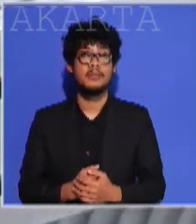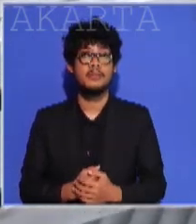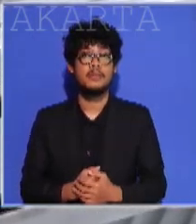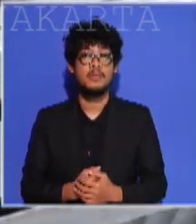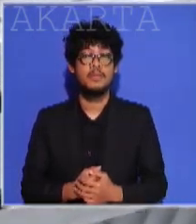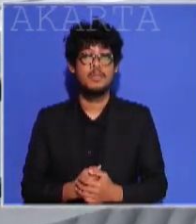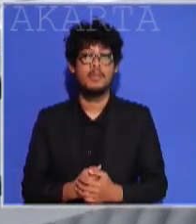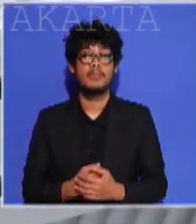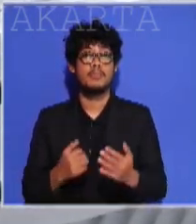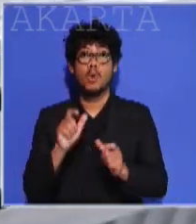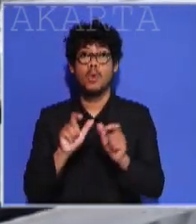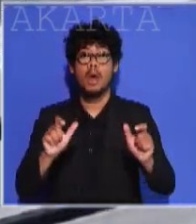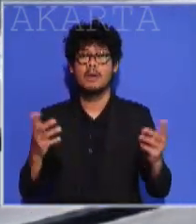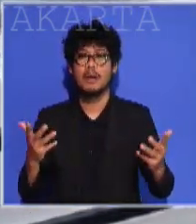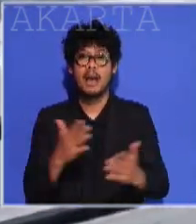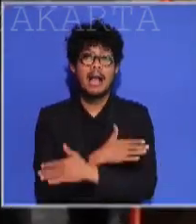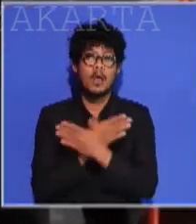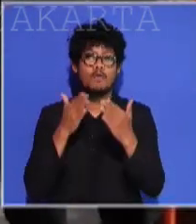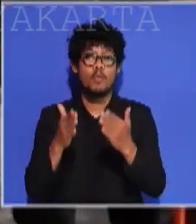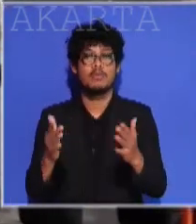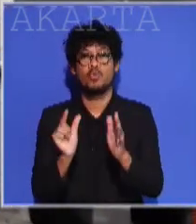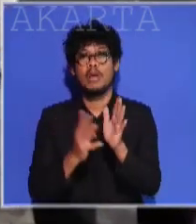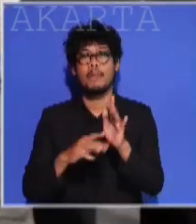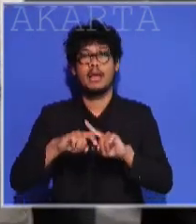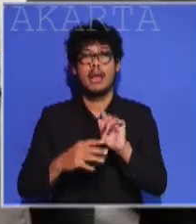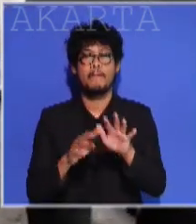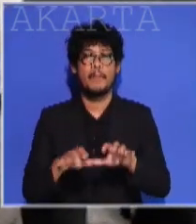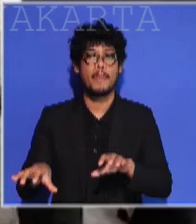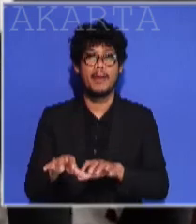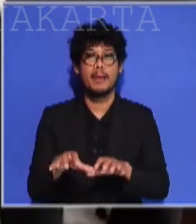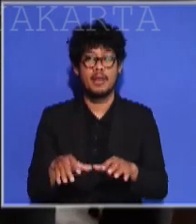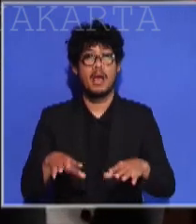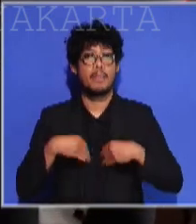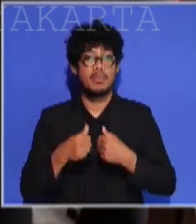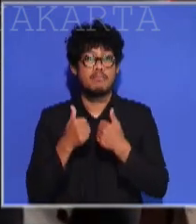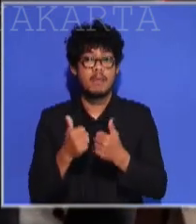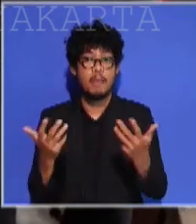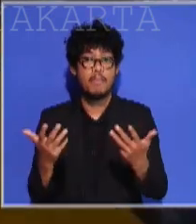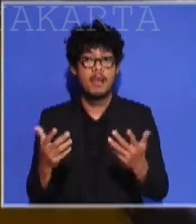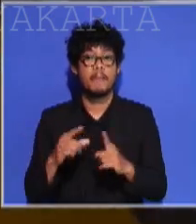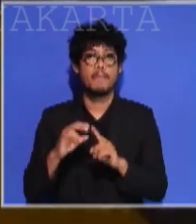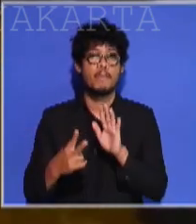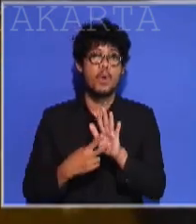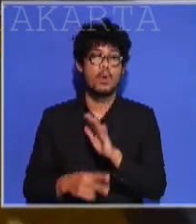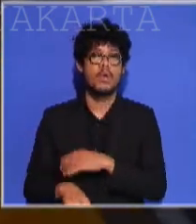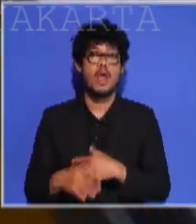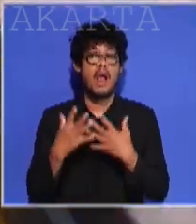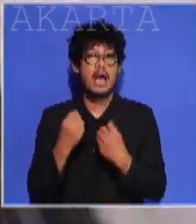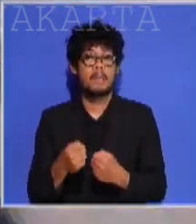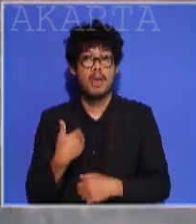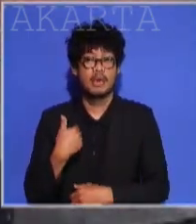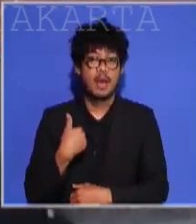Warga Aceh khususnya para pelaku UMKM menyambut baik terlaksananya perhelatan PON di wilayahnya. Mereka berharap adanya pesta